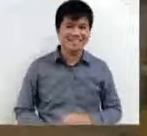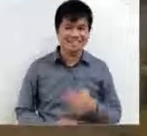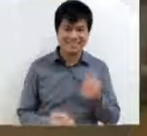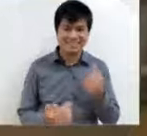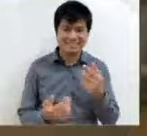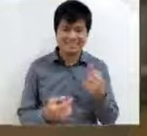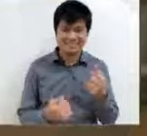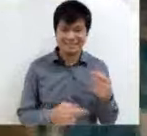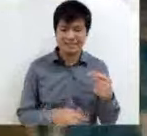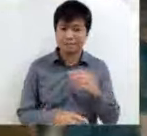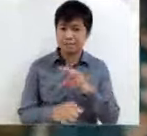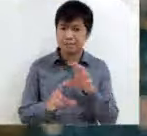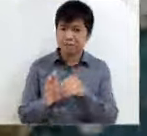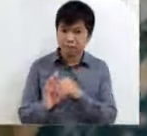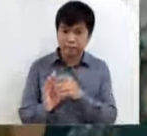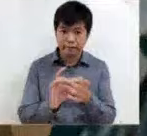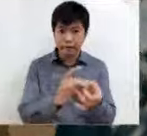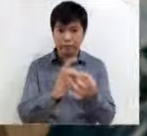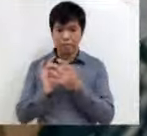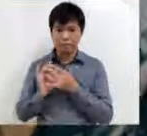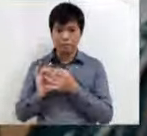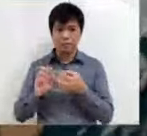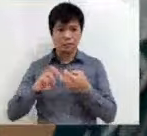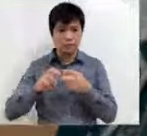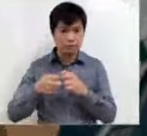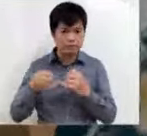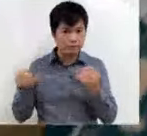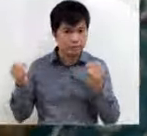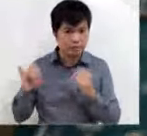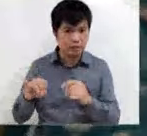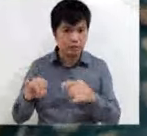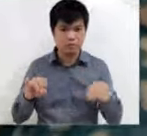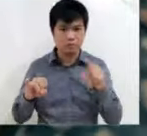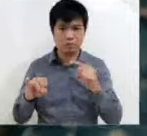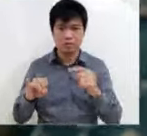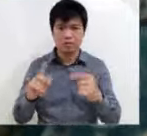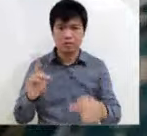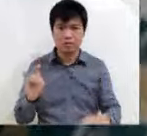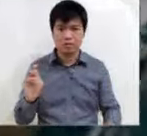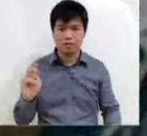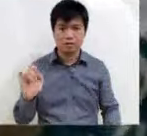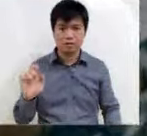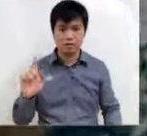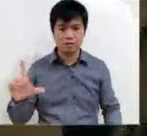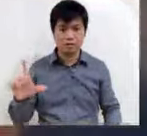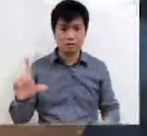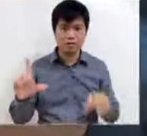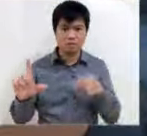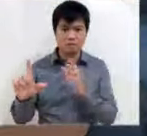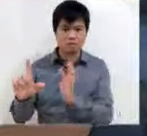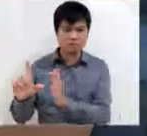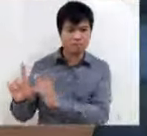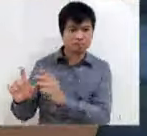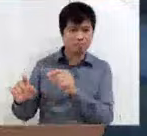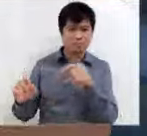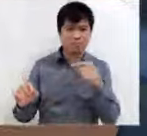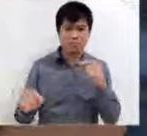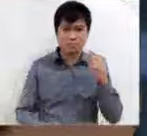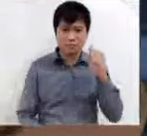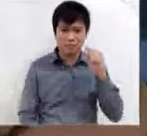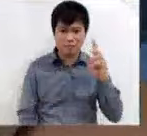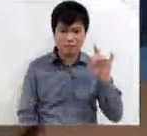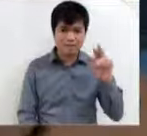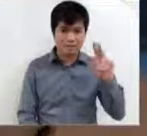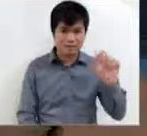Nadadawit man sa issue ng hiwalayang Kathniel. No time for that topic muna si Andrea.